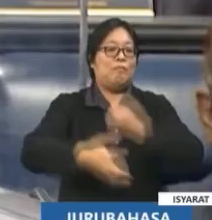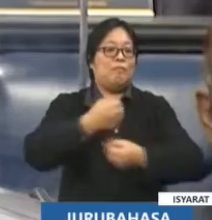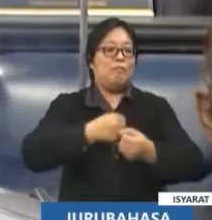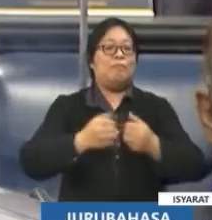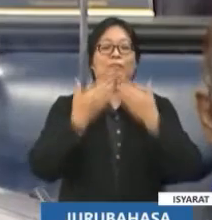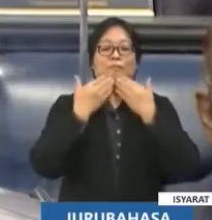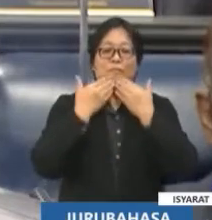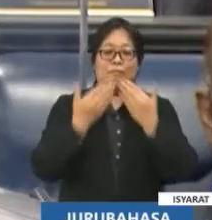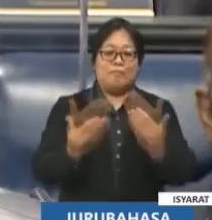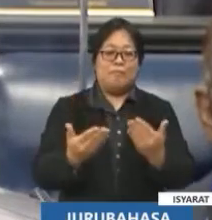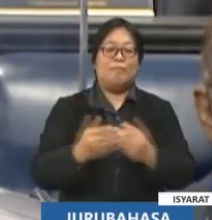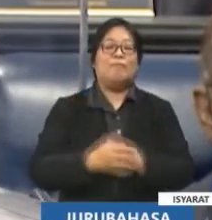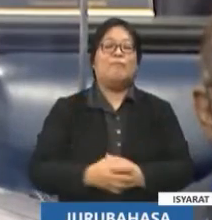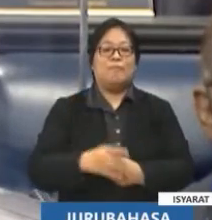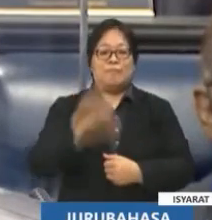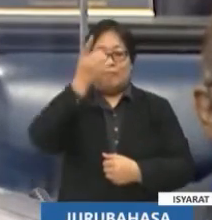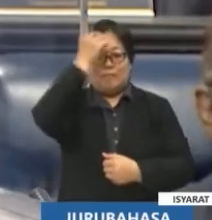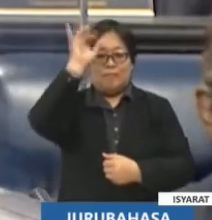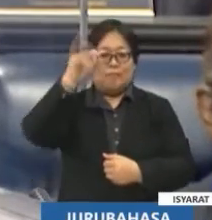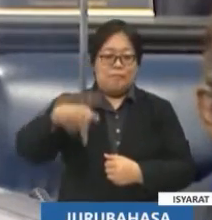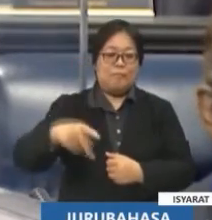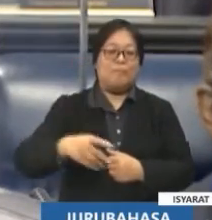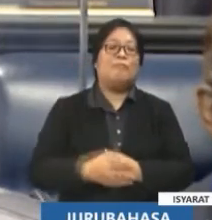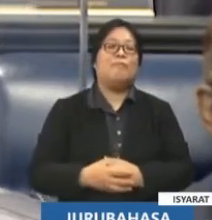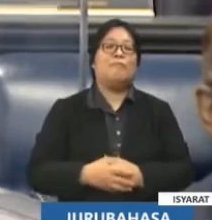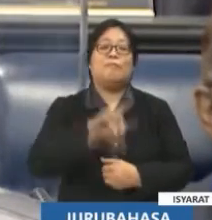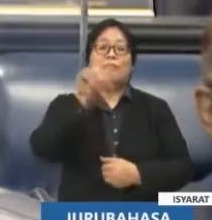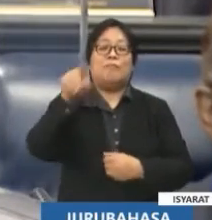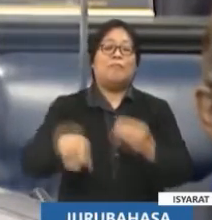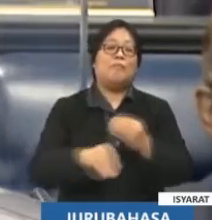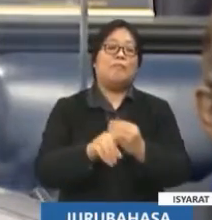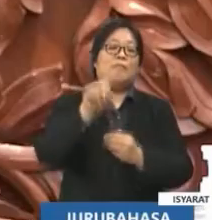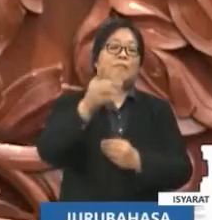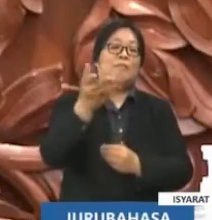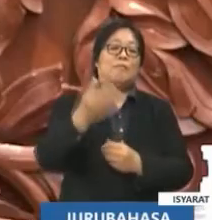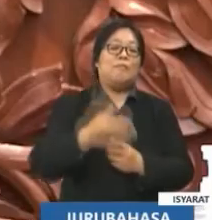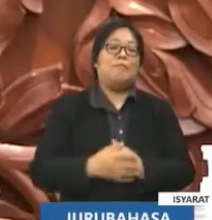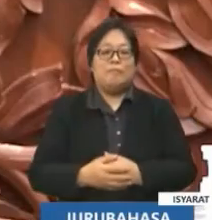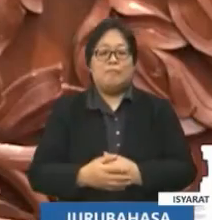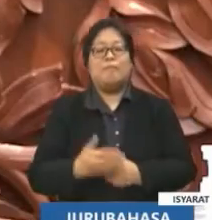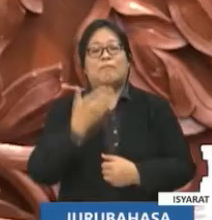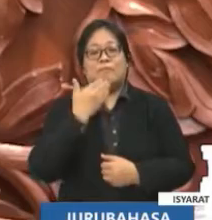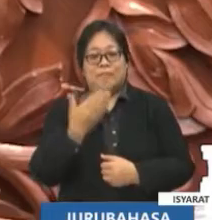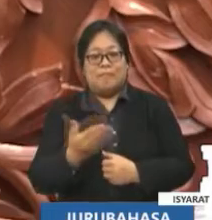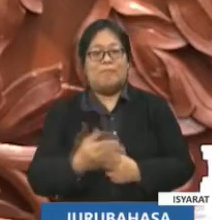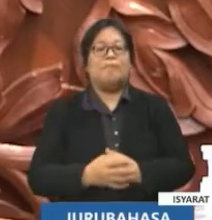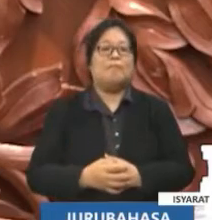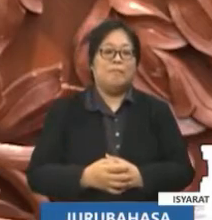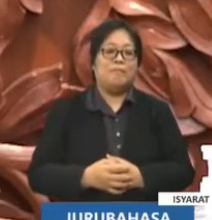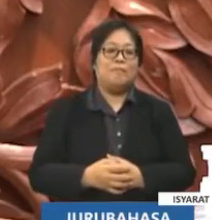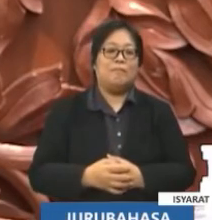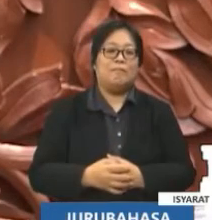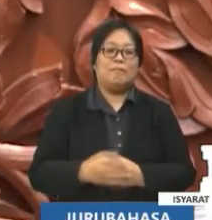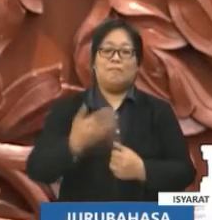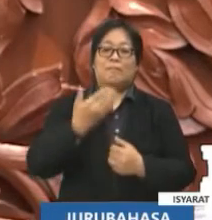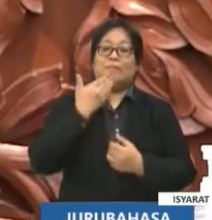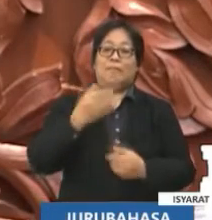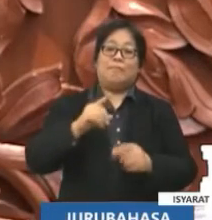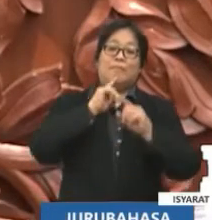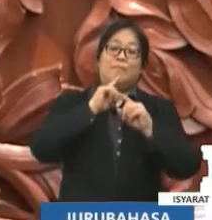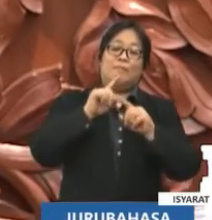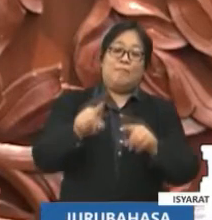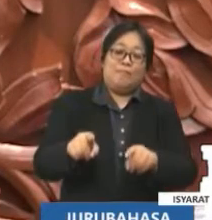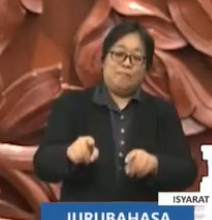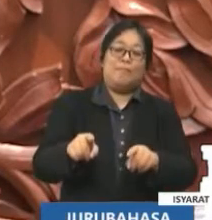terbabit semua sih Setu yang di betul Terima kasih jawaban